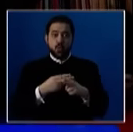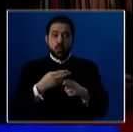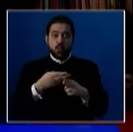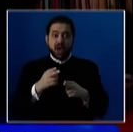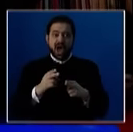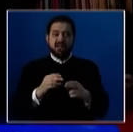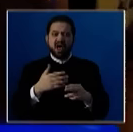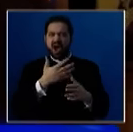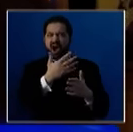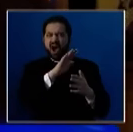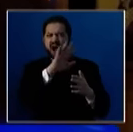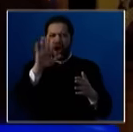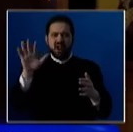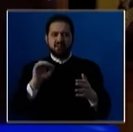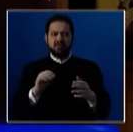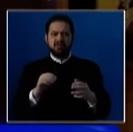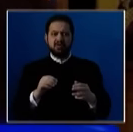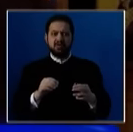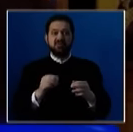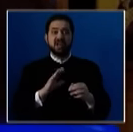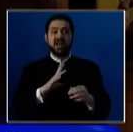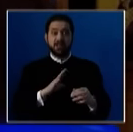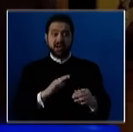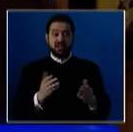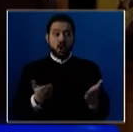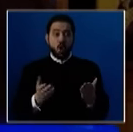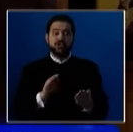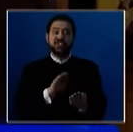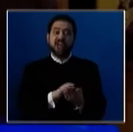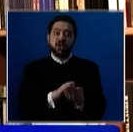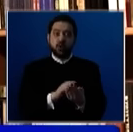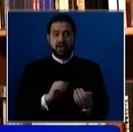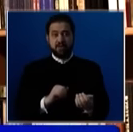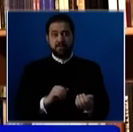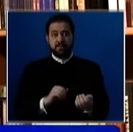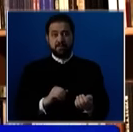și liber de orice datorie. Nu este așa. Deci